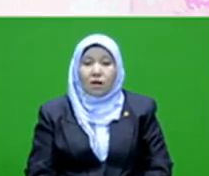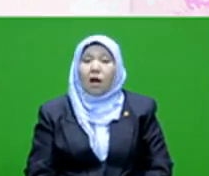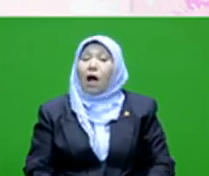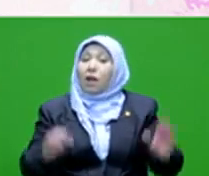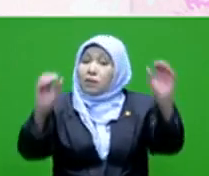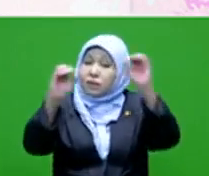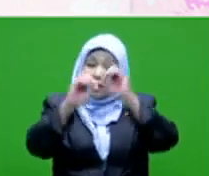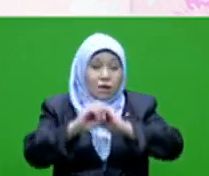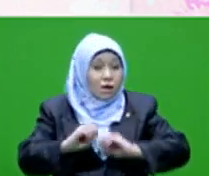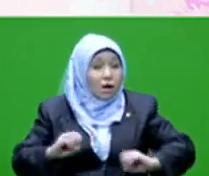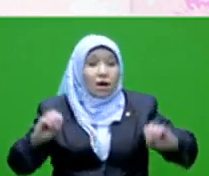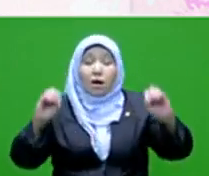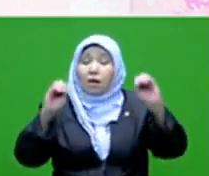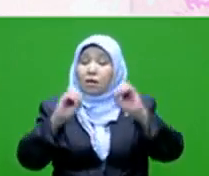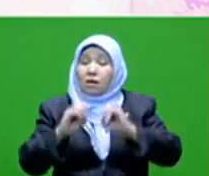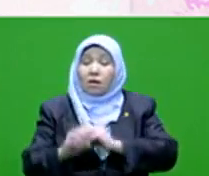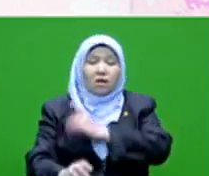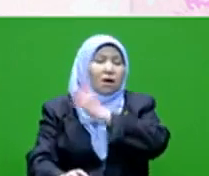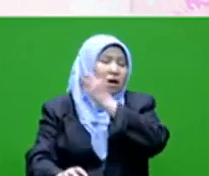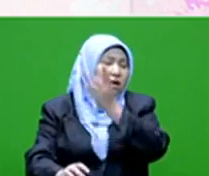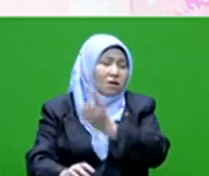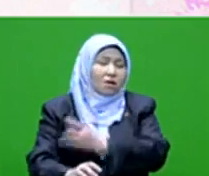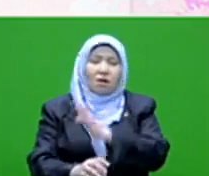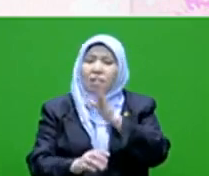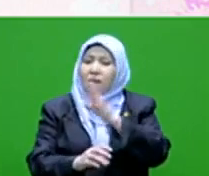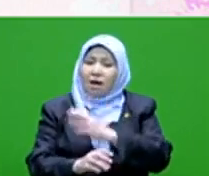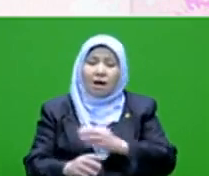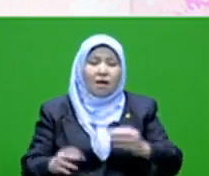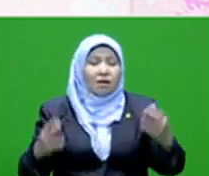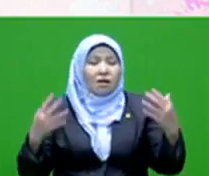La haula wa la